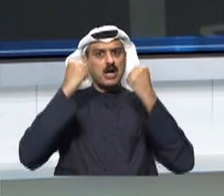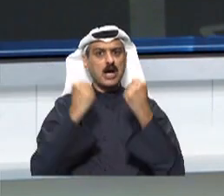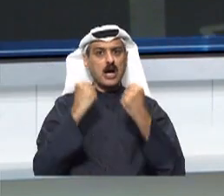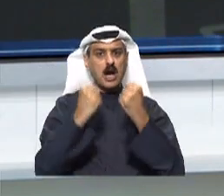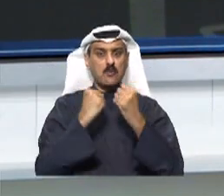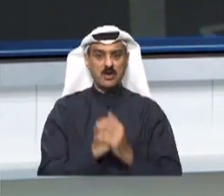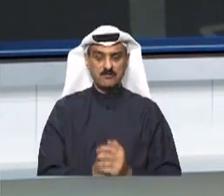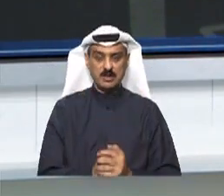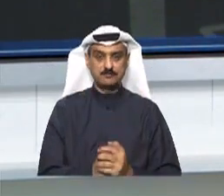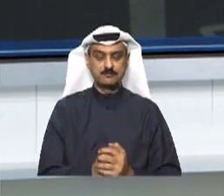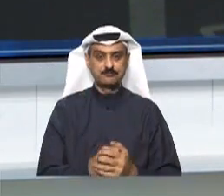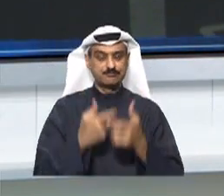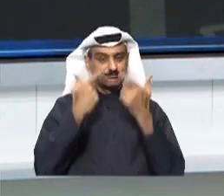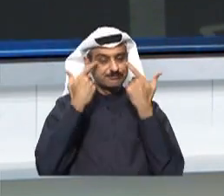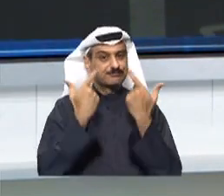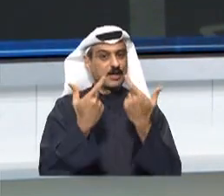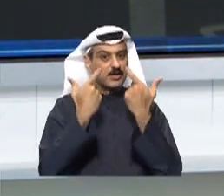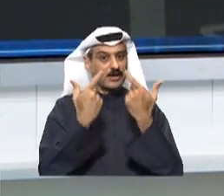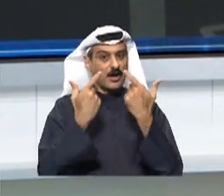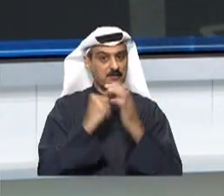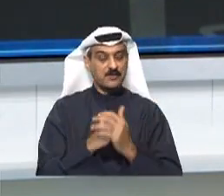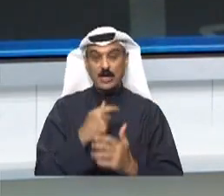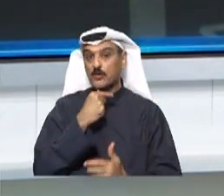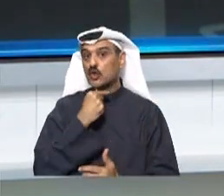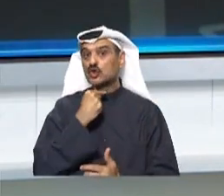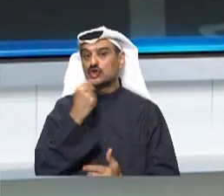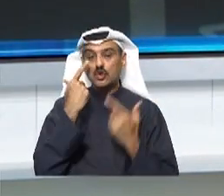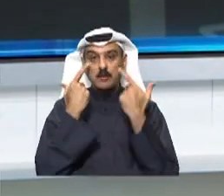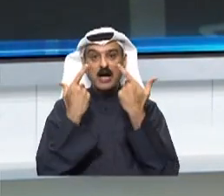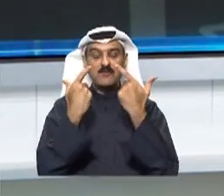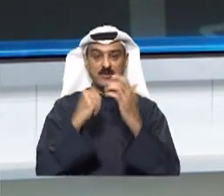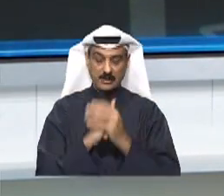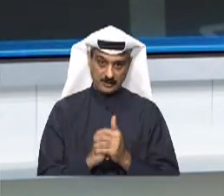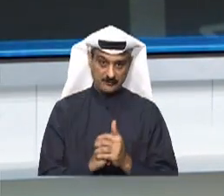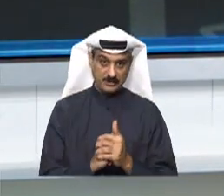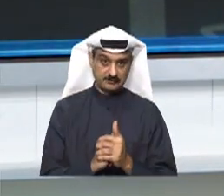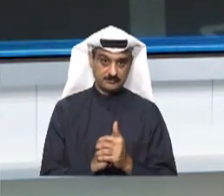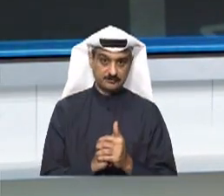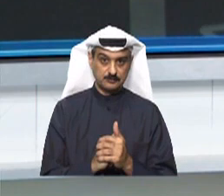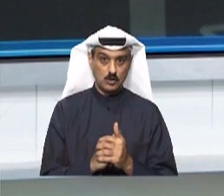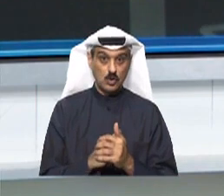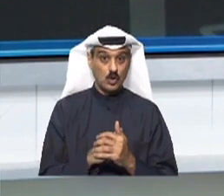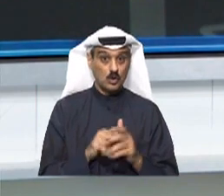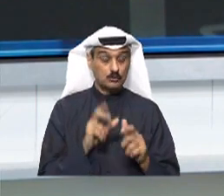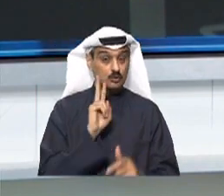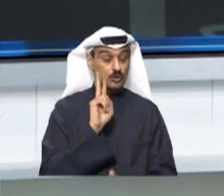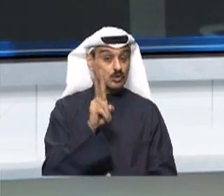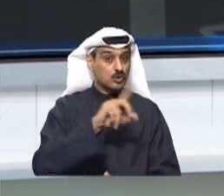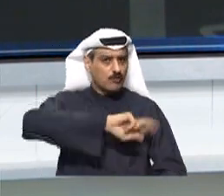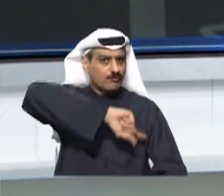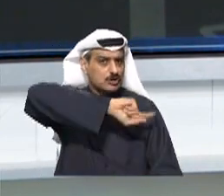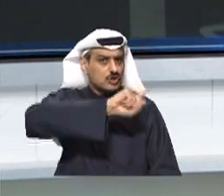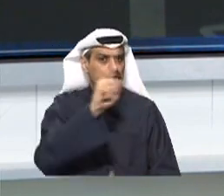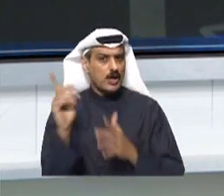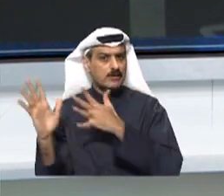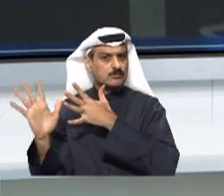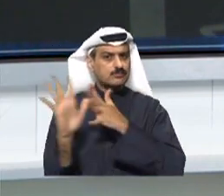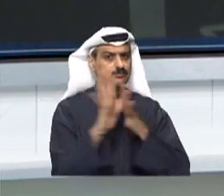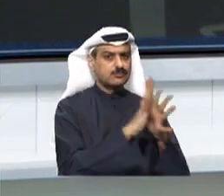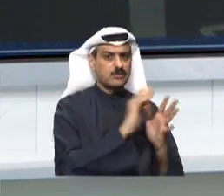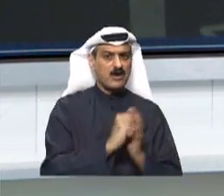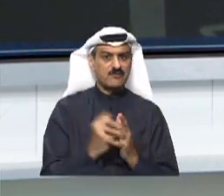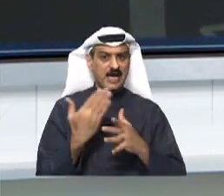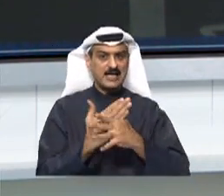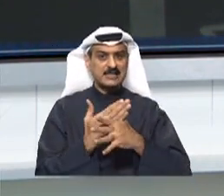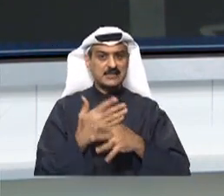لذلك نتمنى منكم أخذ الحيطة والحذر خلال يوم الجمعة، وأيضا متابعة سرعة الرياح لارتباطها بارتفاع الأمواج، لذلك